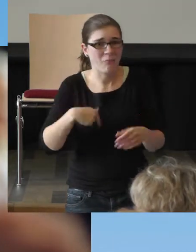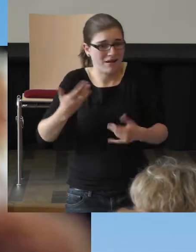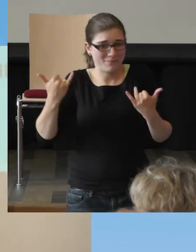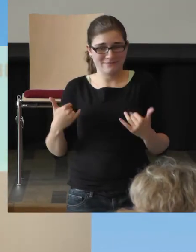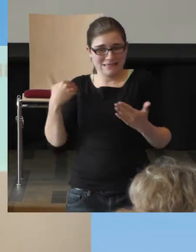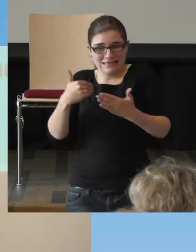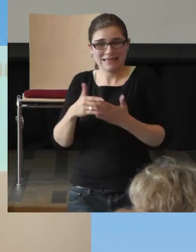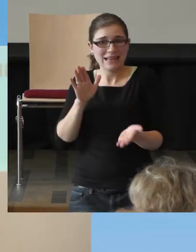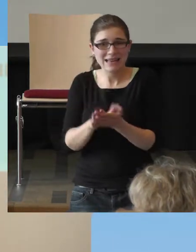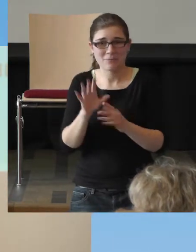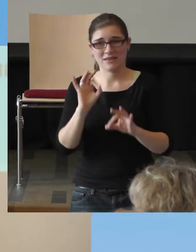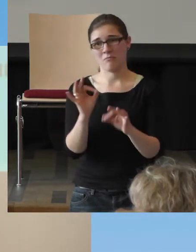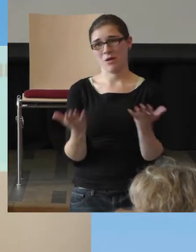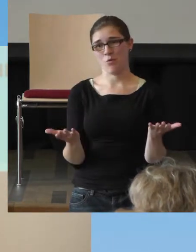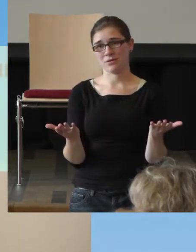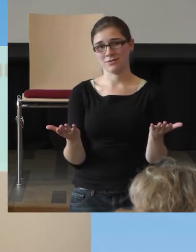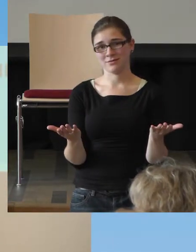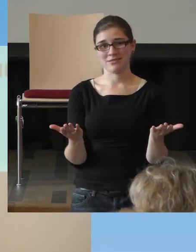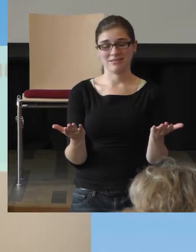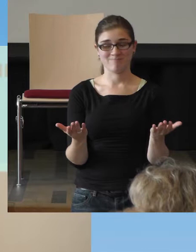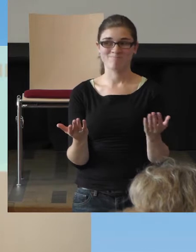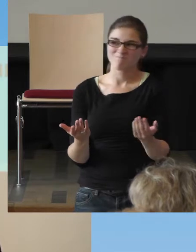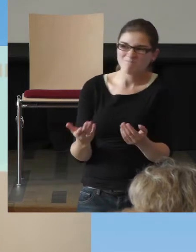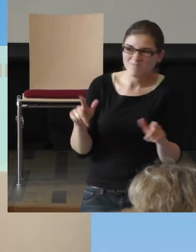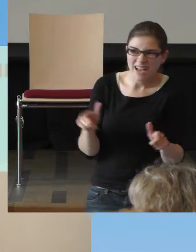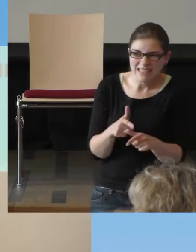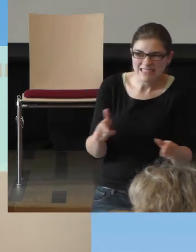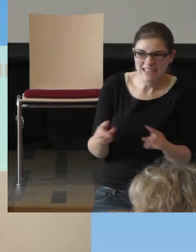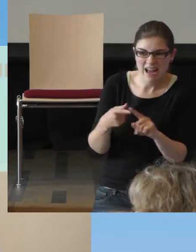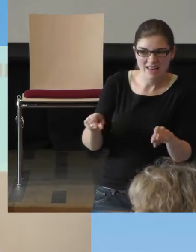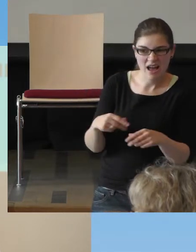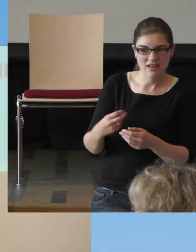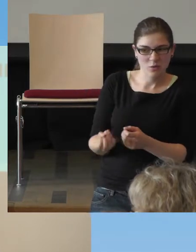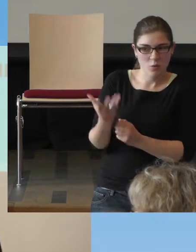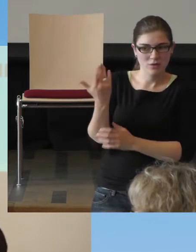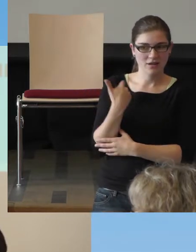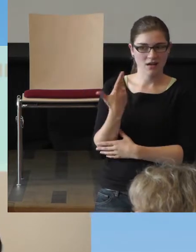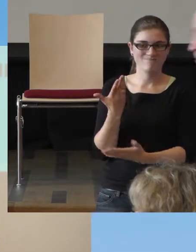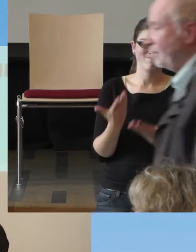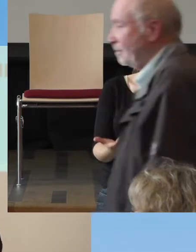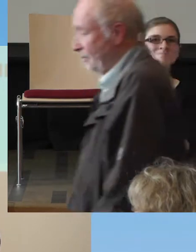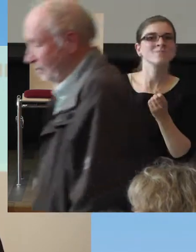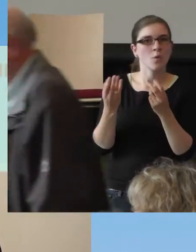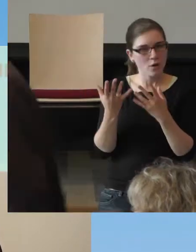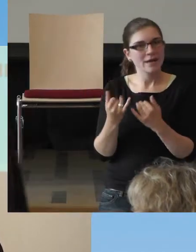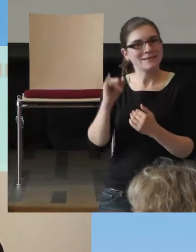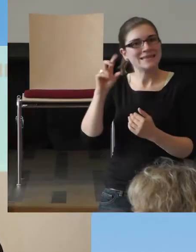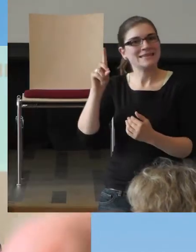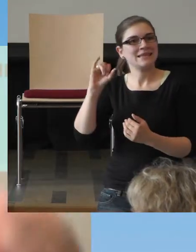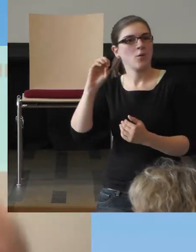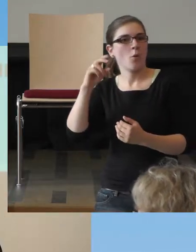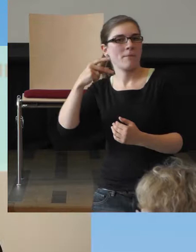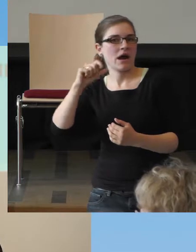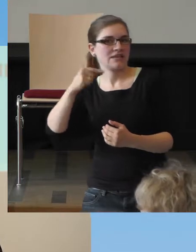Ja, also wenn keine andere Ursache bleibt, ist es ja bei Ihnen in dem Fall auch wieder eine idiopathische, also eine nicht erklärliche